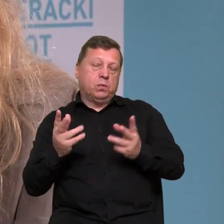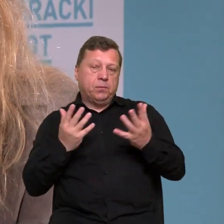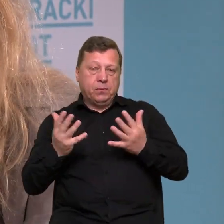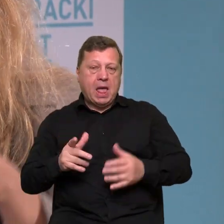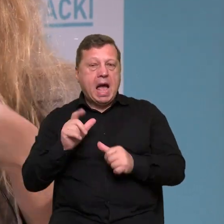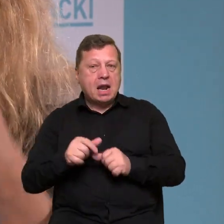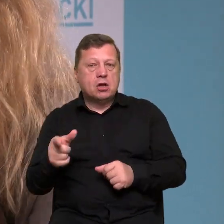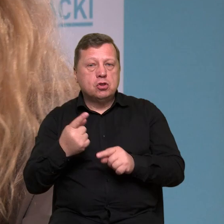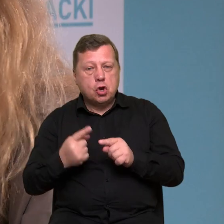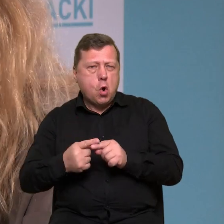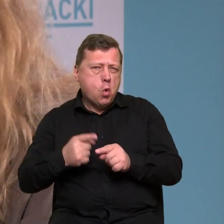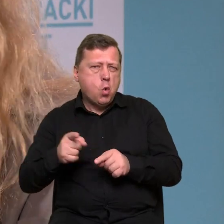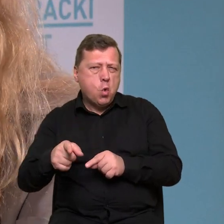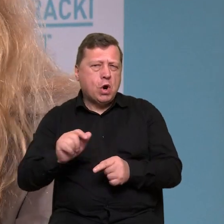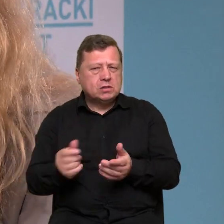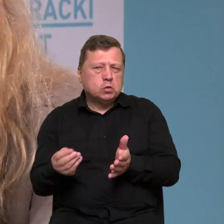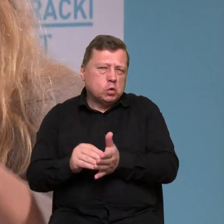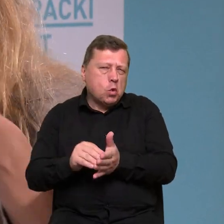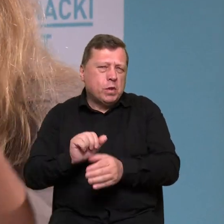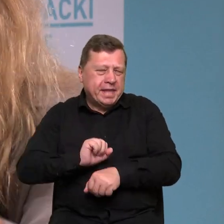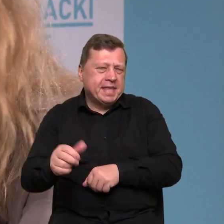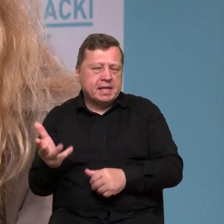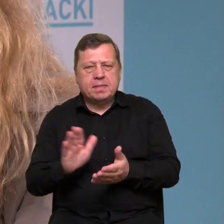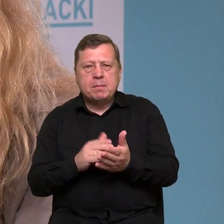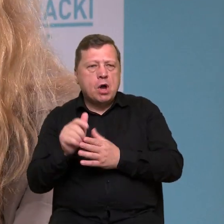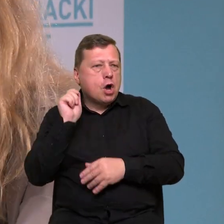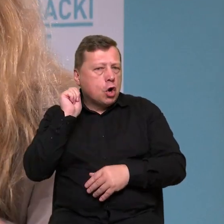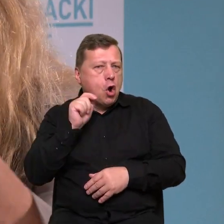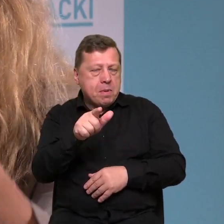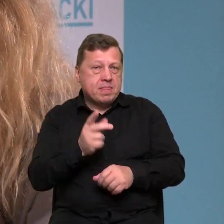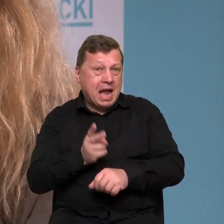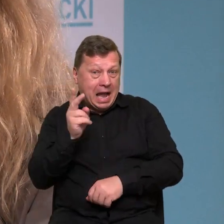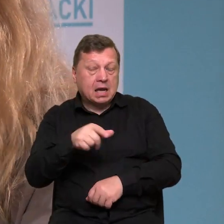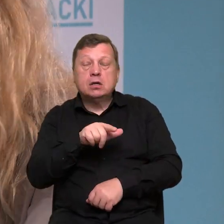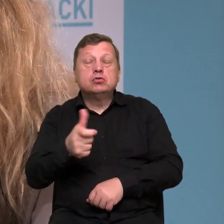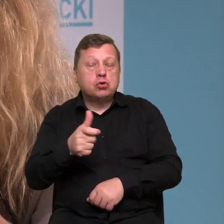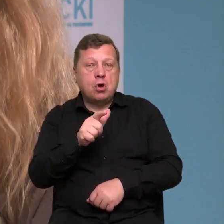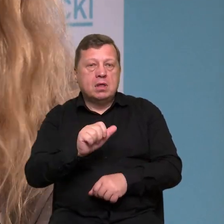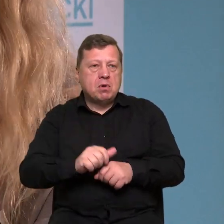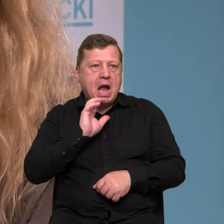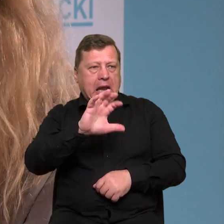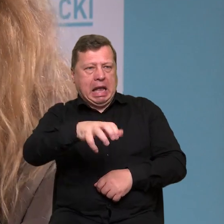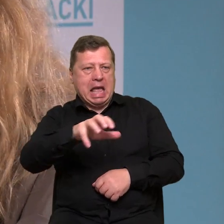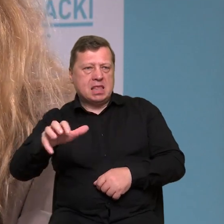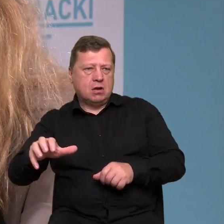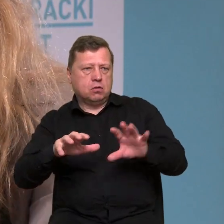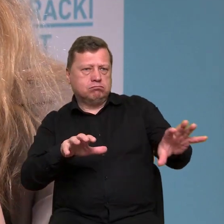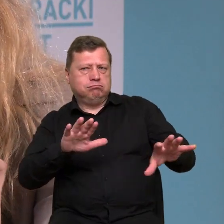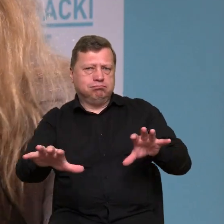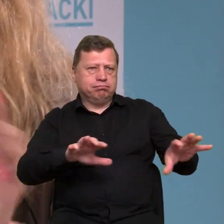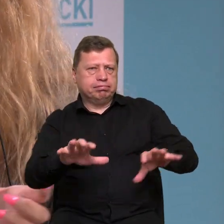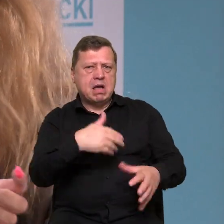on troszeczkę też coś tam ranę pokazuje. Jeżeli chodzi o na przykład kobietę robiącą karierę, jest ona kategoryzowana,